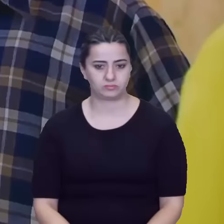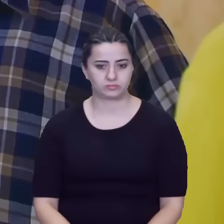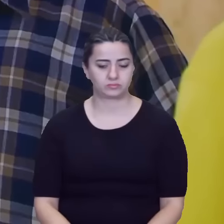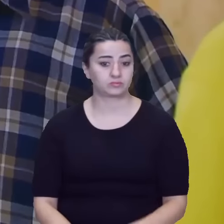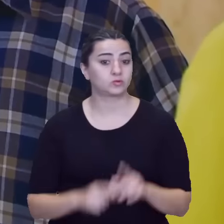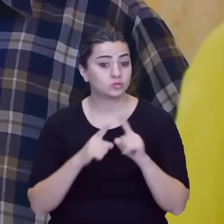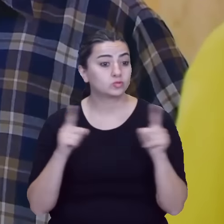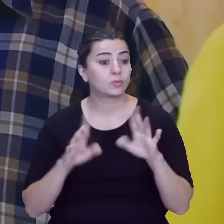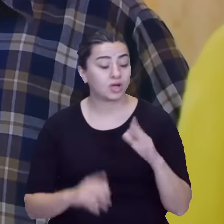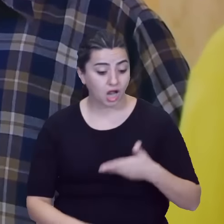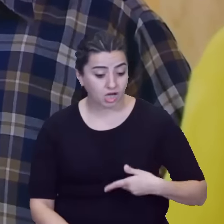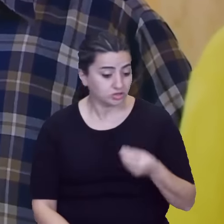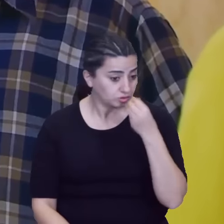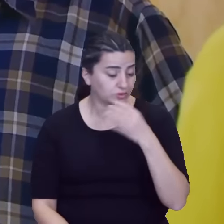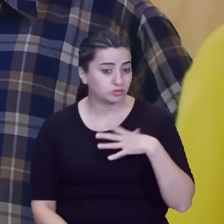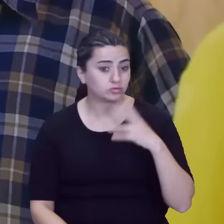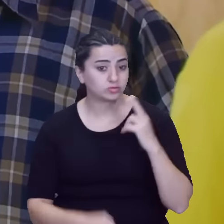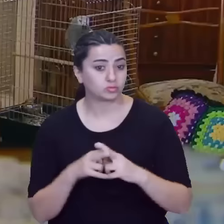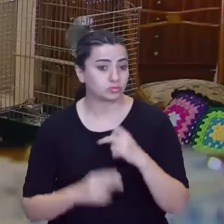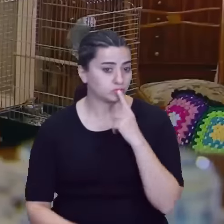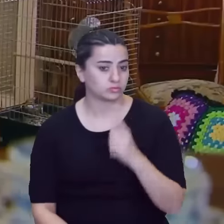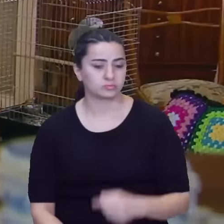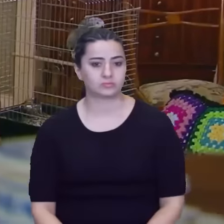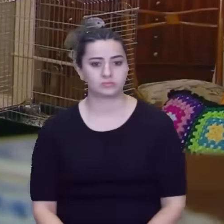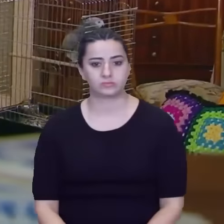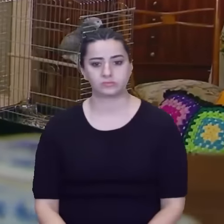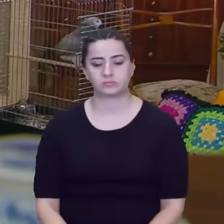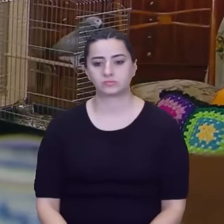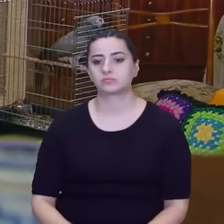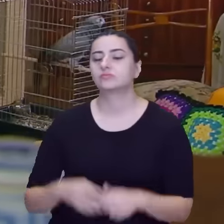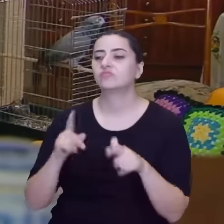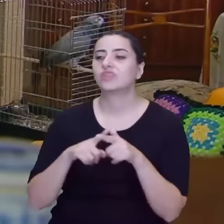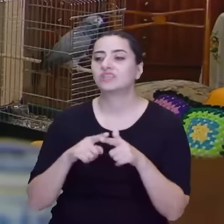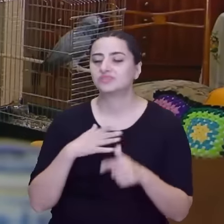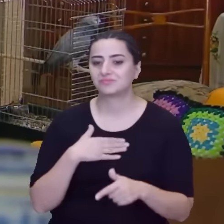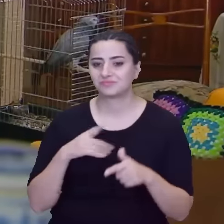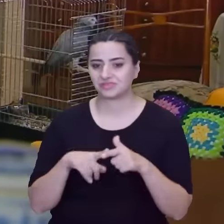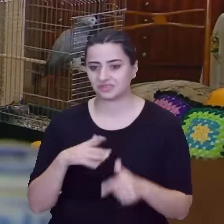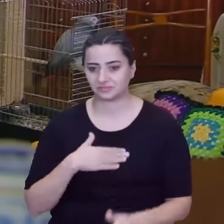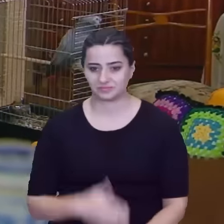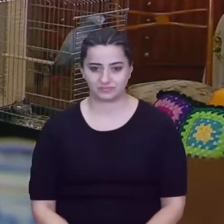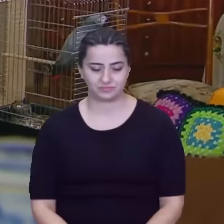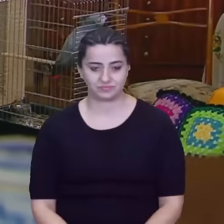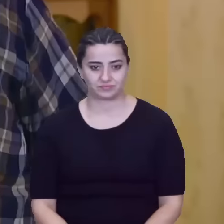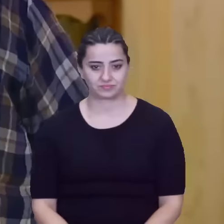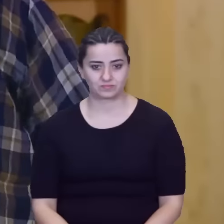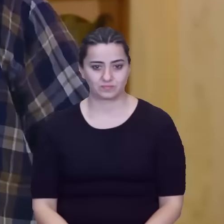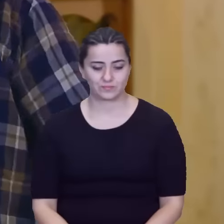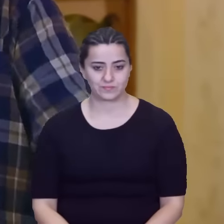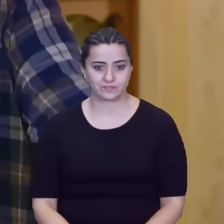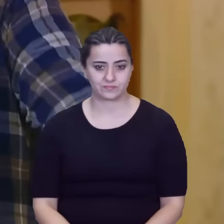Ya oyalamayın beni, karnım aç zaten. Çabuk söyleyin. Fethi'cim, Fethi'cim. Oh!